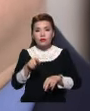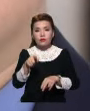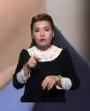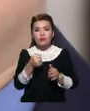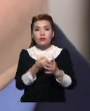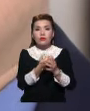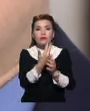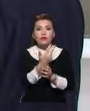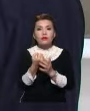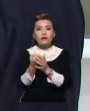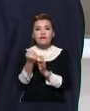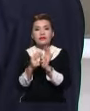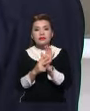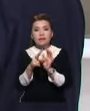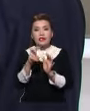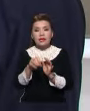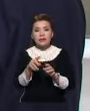от 3 до 8 лет тюрьмы.